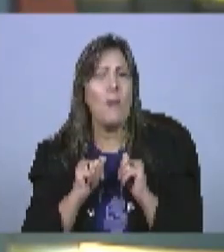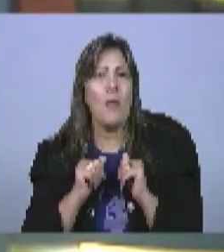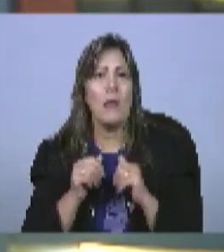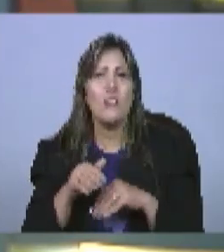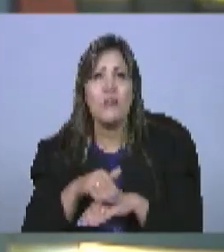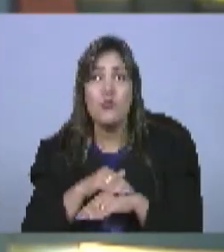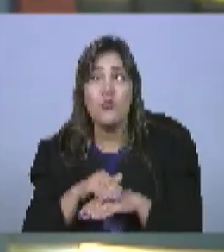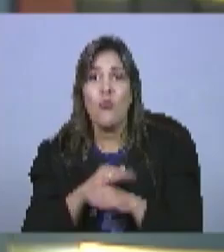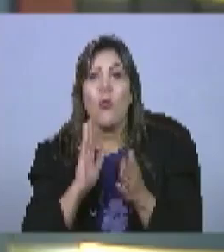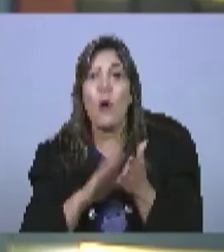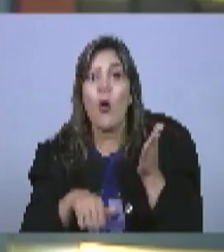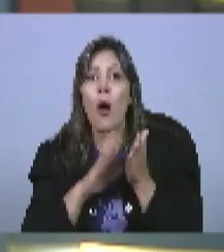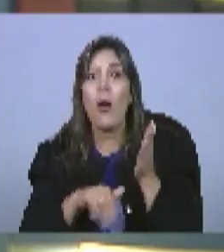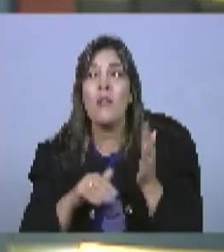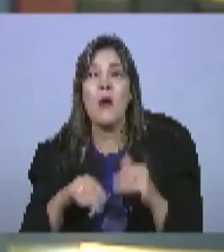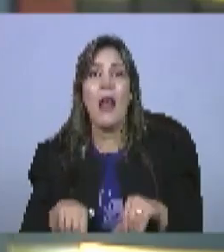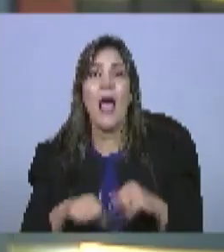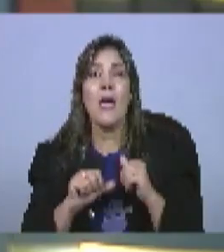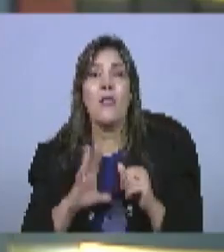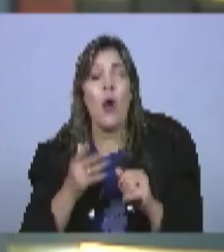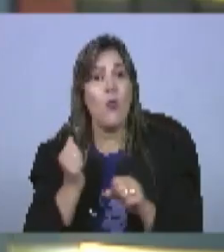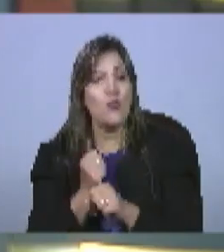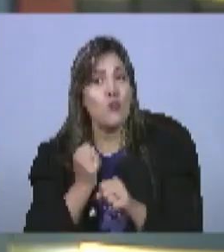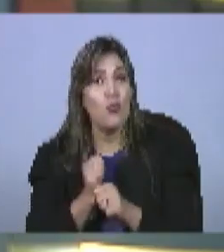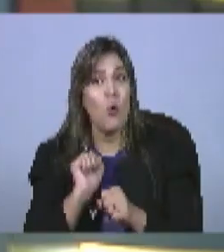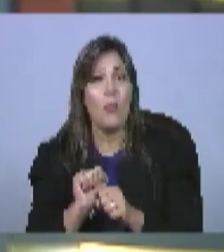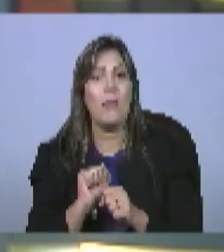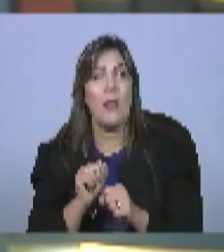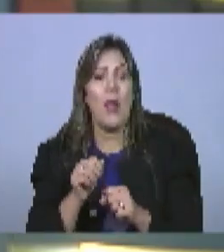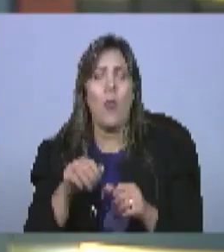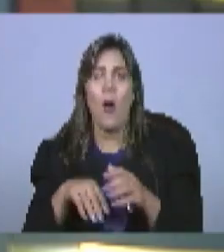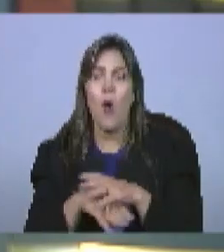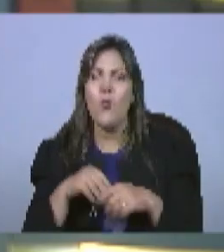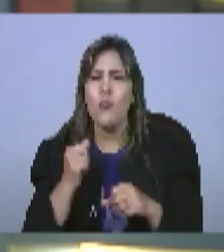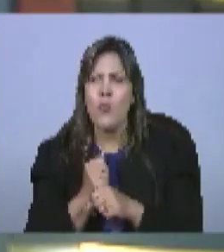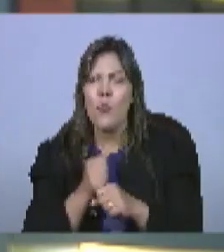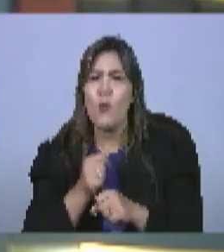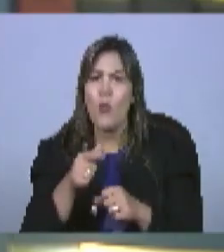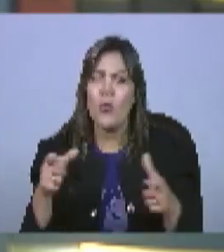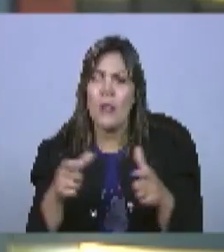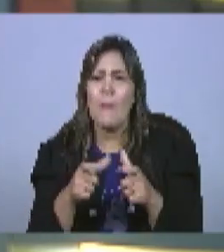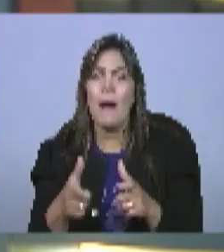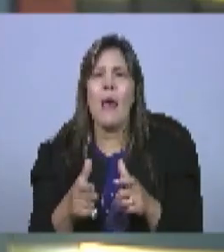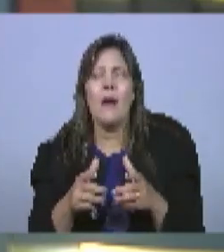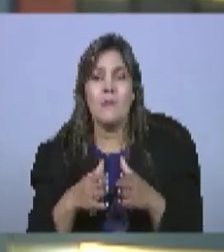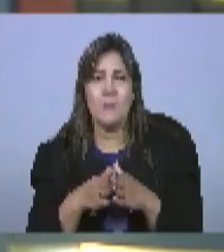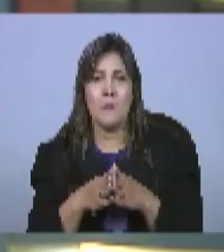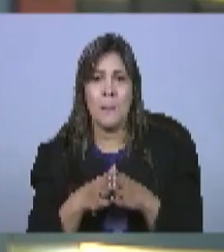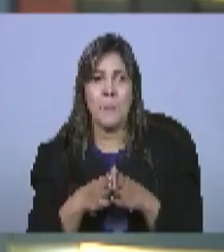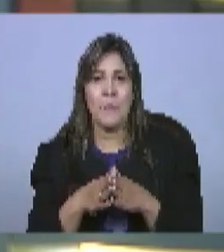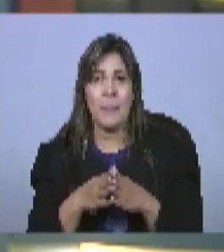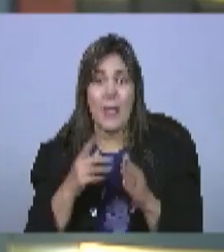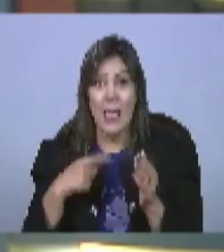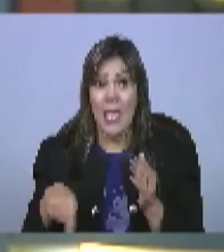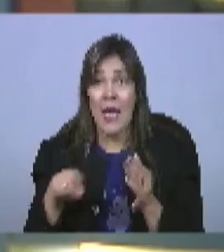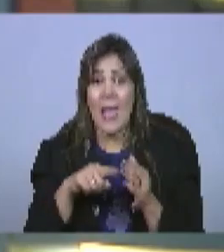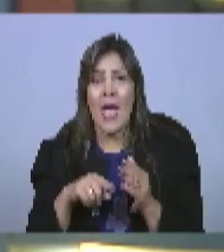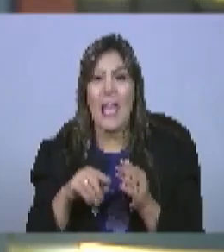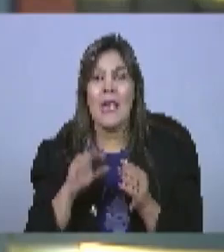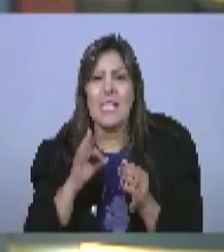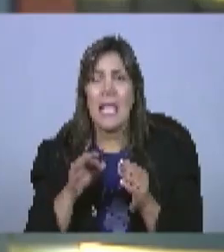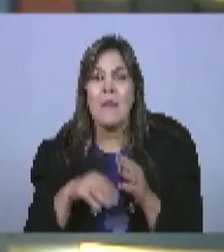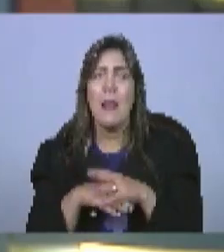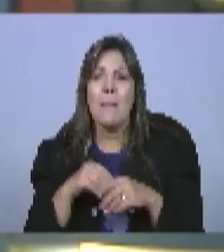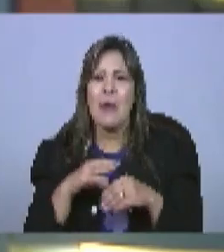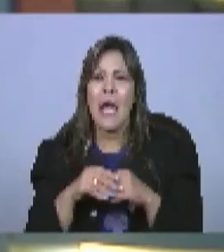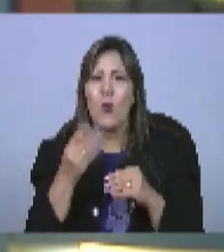خطوره على حياته او على وظيفته او على دوره في المجتمع احنا برض دايما بنحاول ان